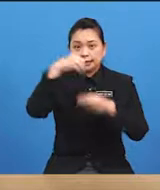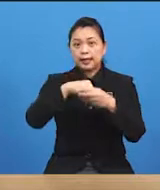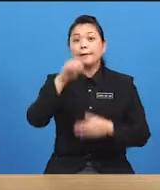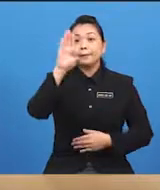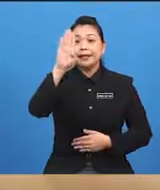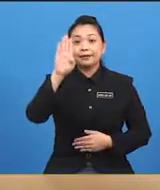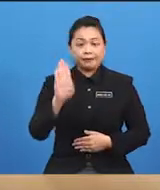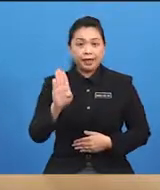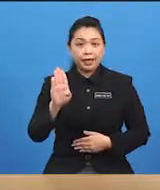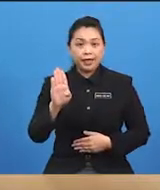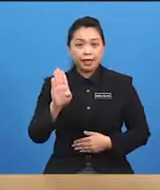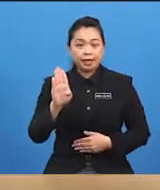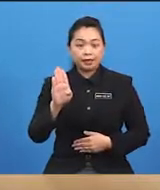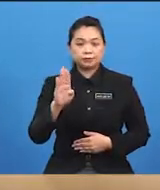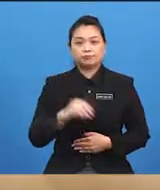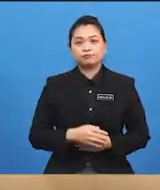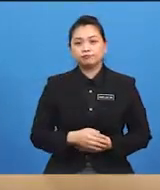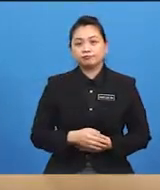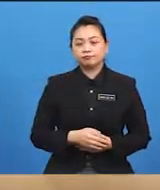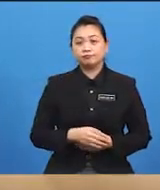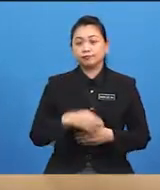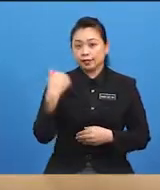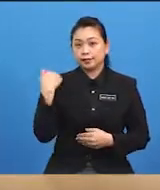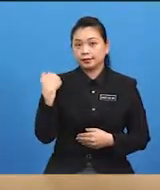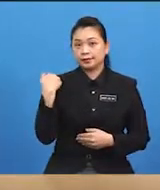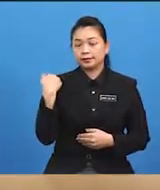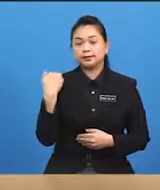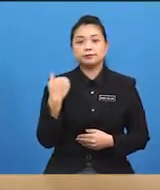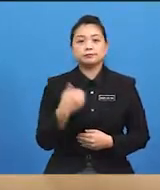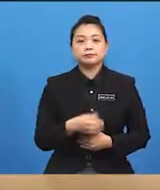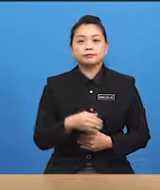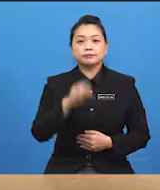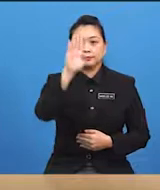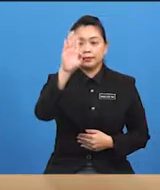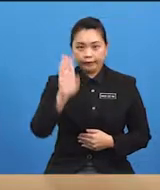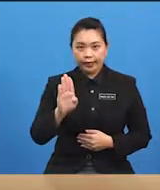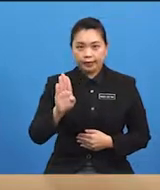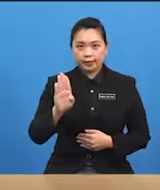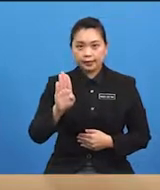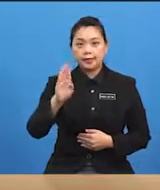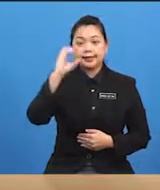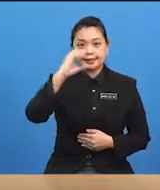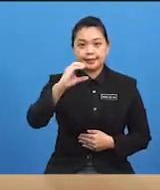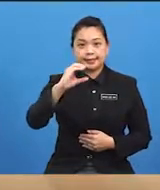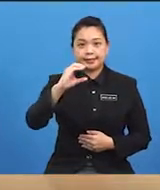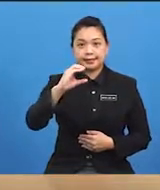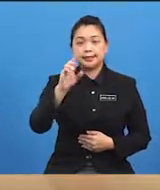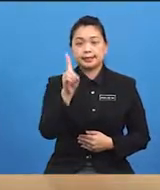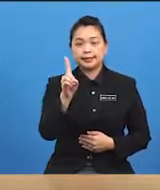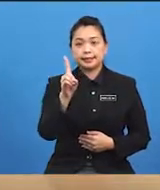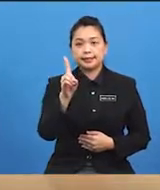major? Not-not yang terdapat dalam B flat major ialah B flat, C,